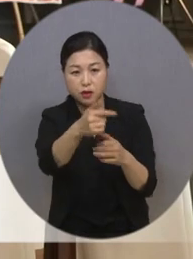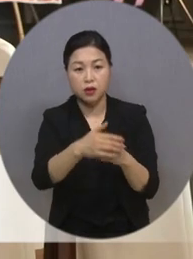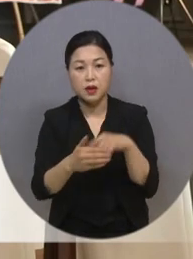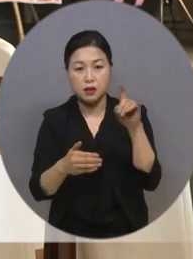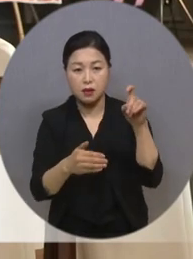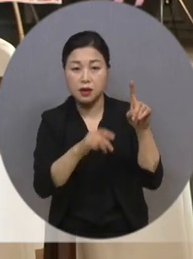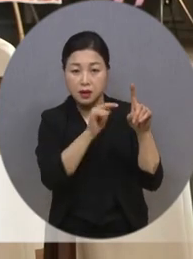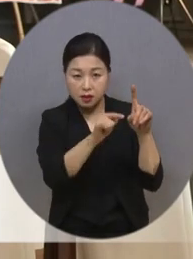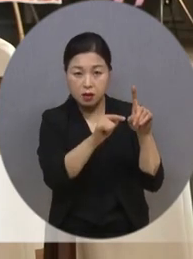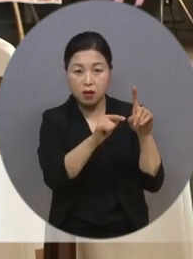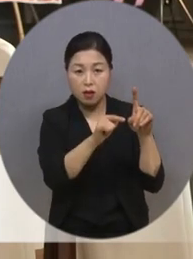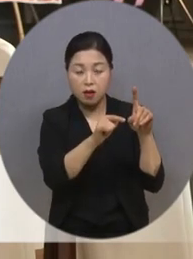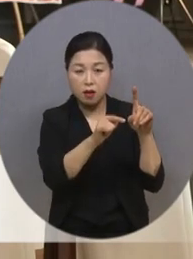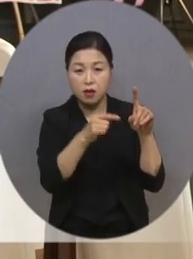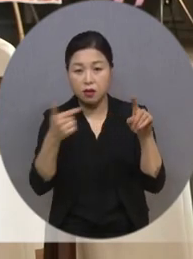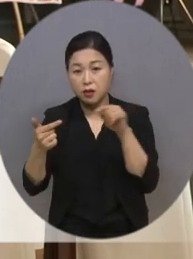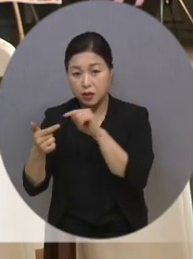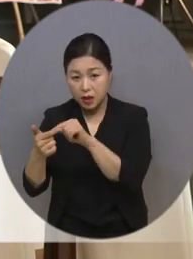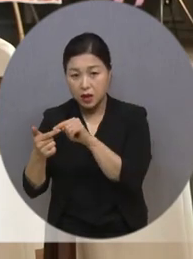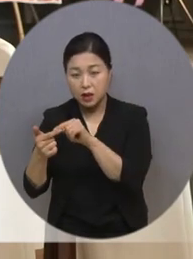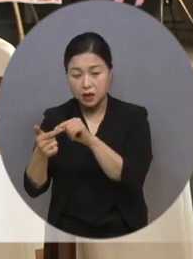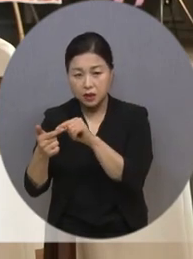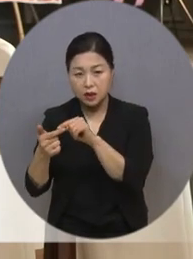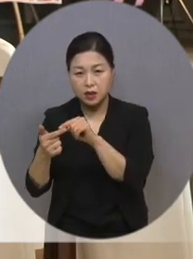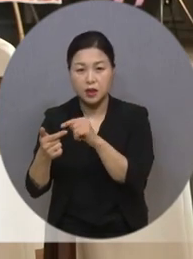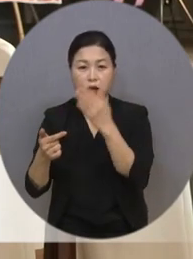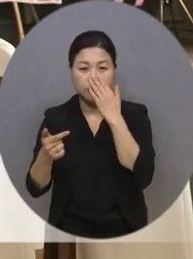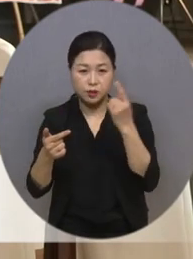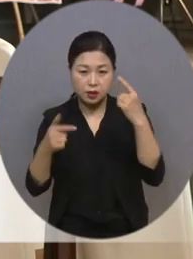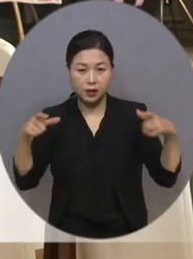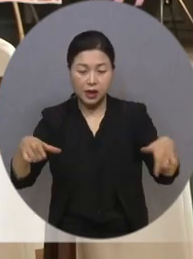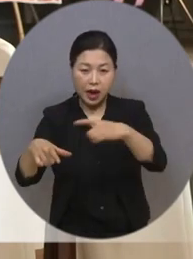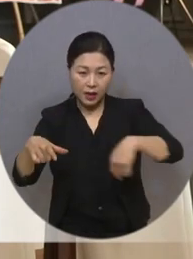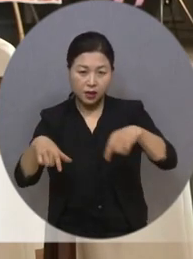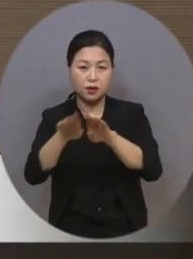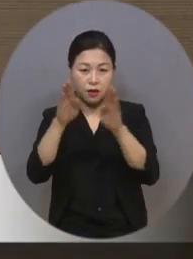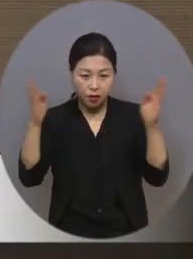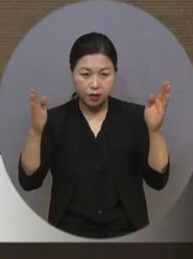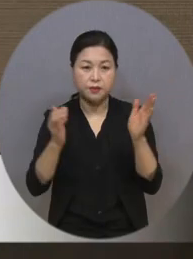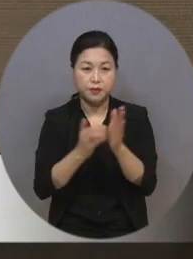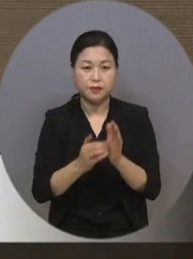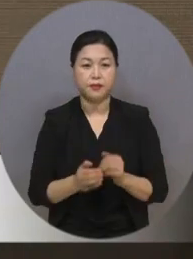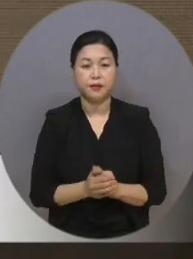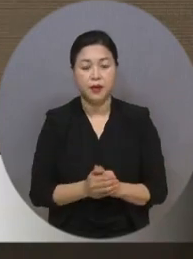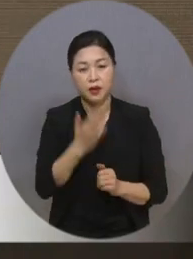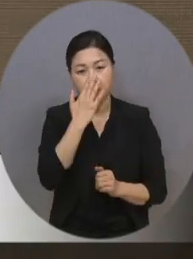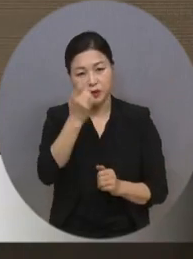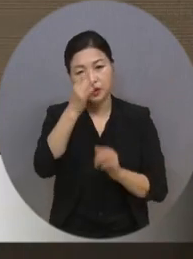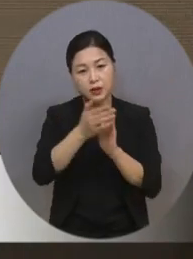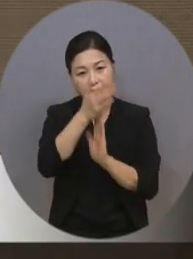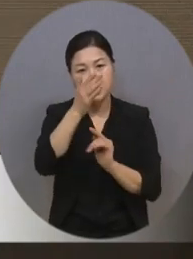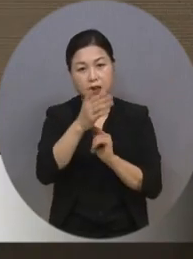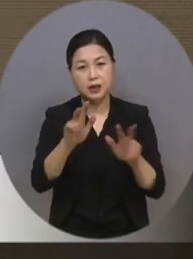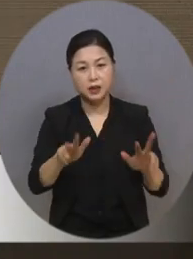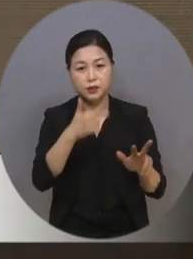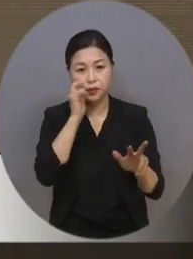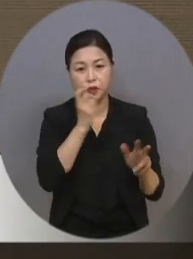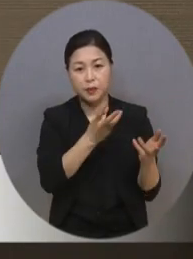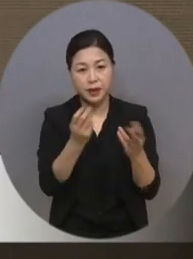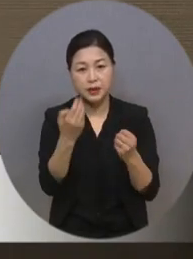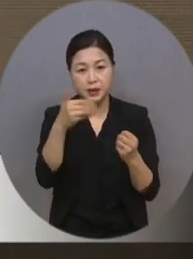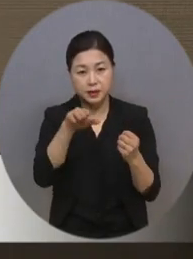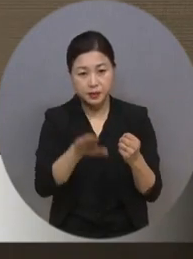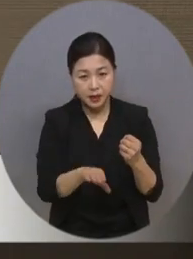11개에서 6개를 순천시 관내에서 개최를 하였습니다. 순천시가 아직은